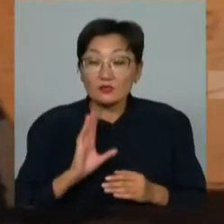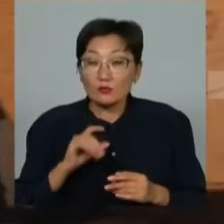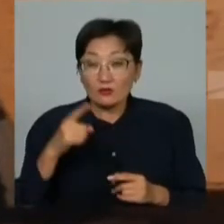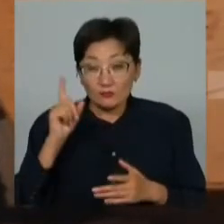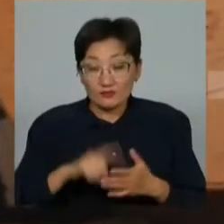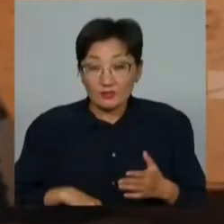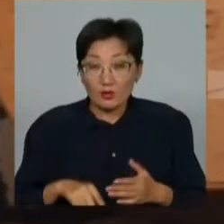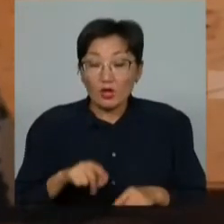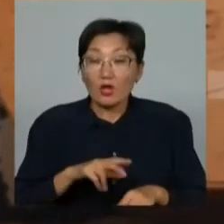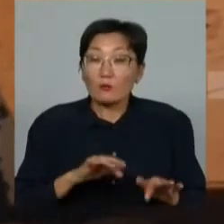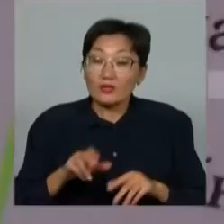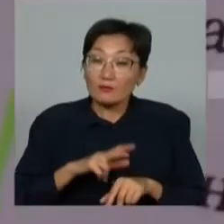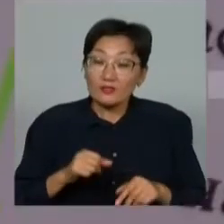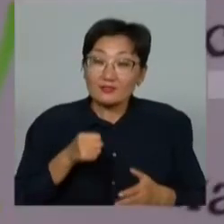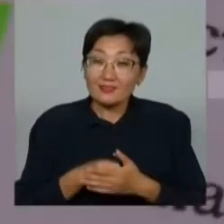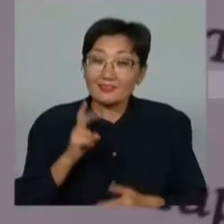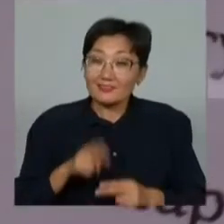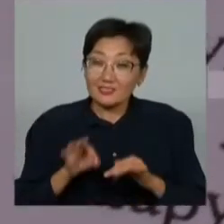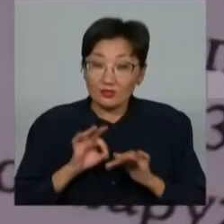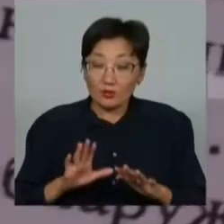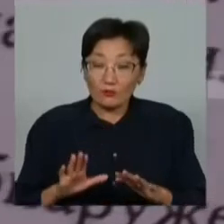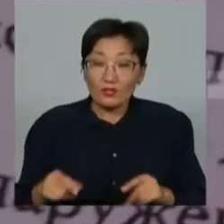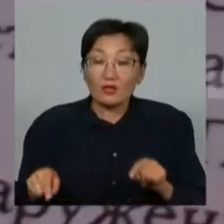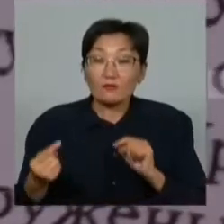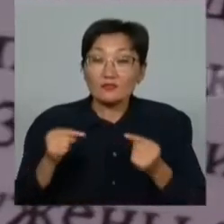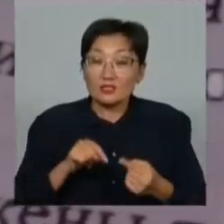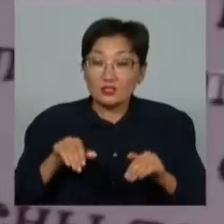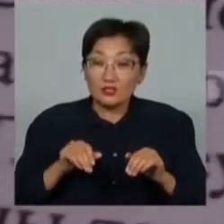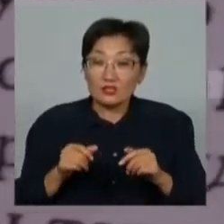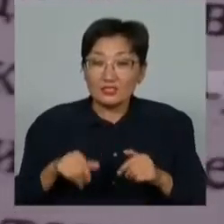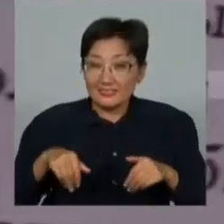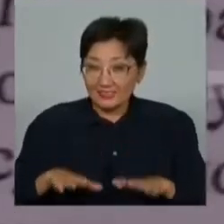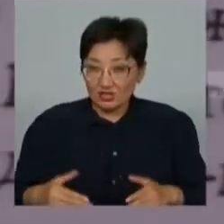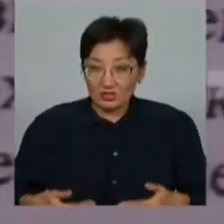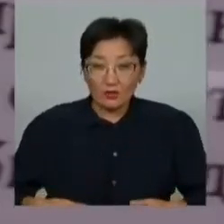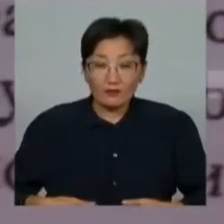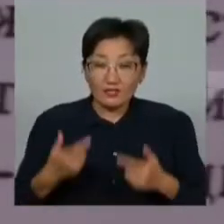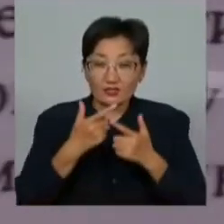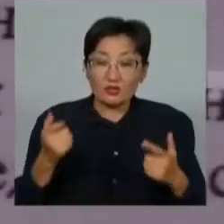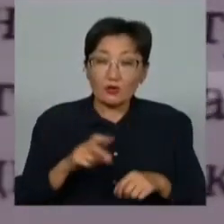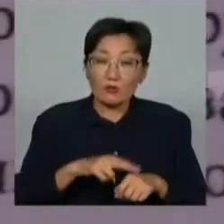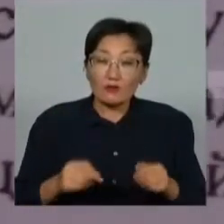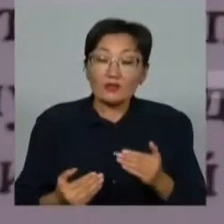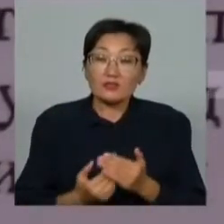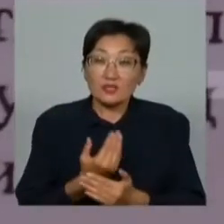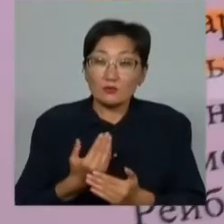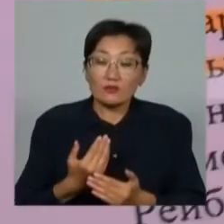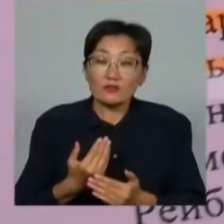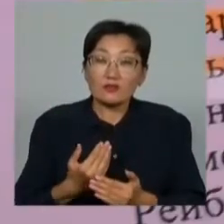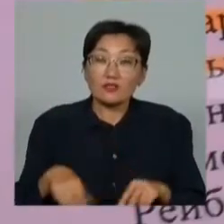что дело полицейские так до конца и не довели. В знак протеста женщина решила объявить голодовку, чтобы в полиции возобновили